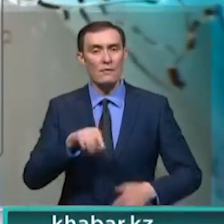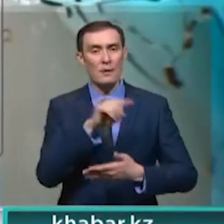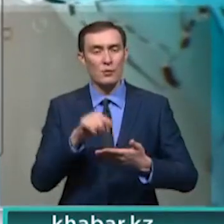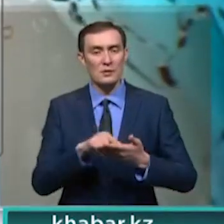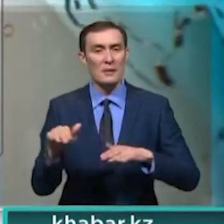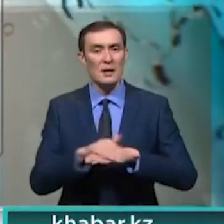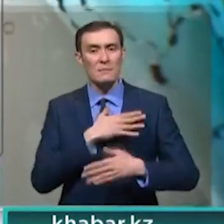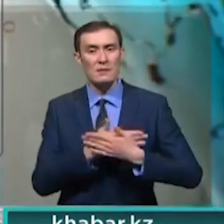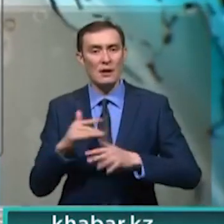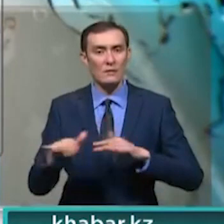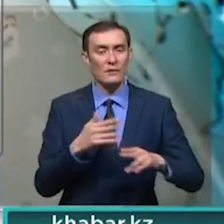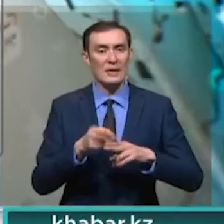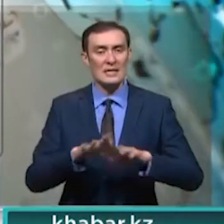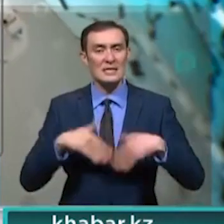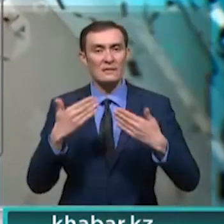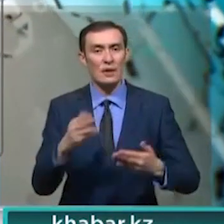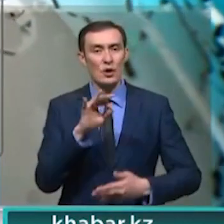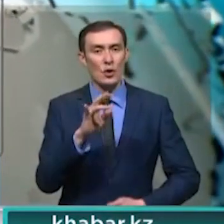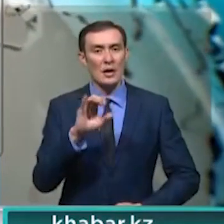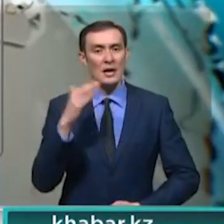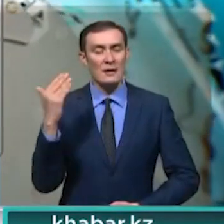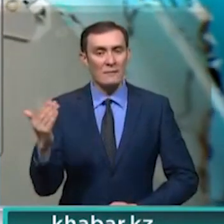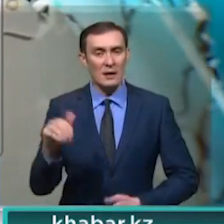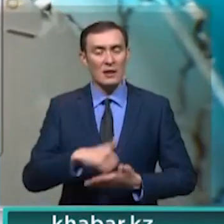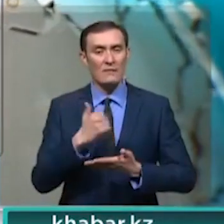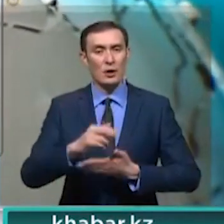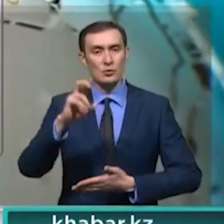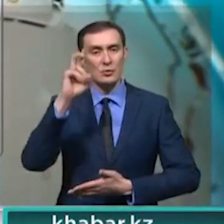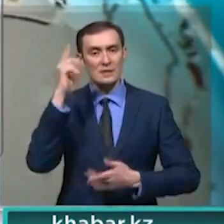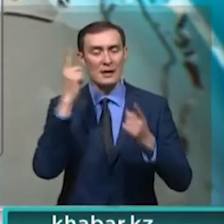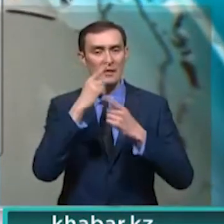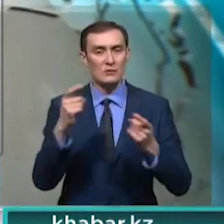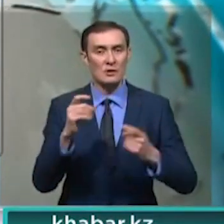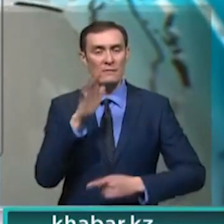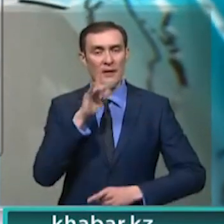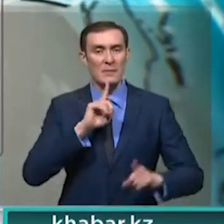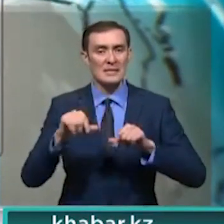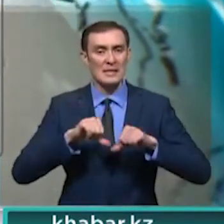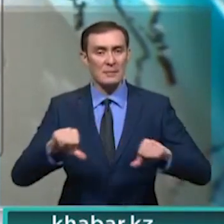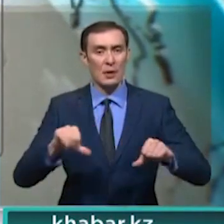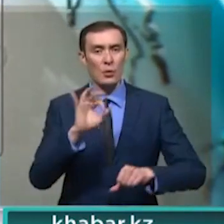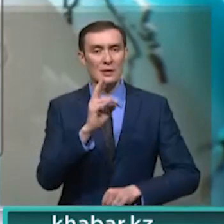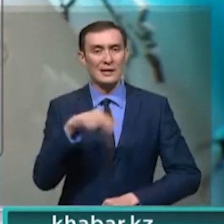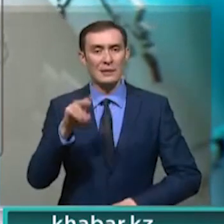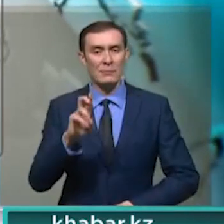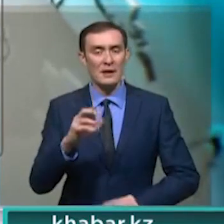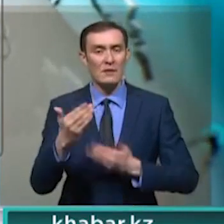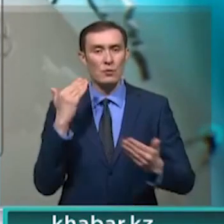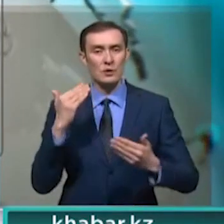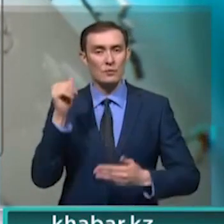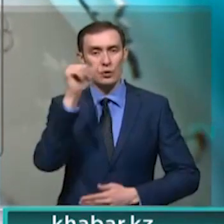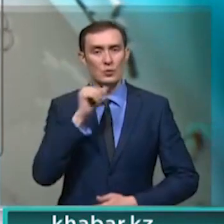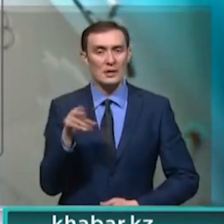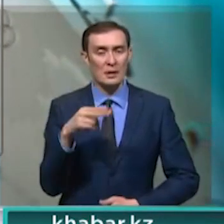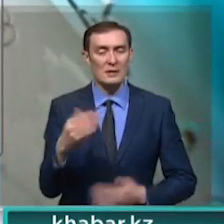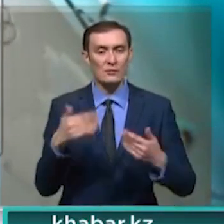Кстати, это инициатива Касым-Жомарта Токаева. Глава государства озвучил ее во время саммита ОДКБ в декабре прошлого года.